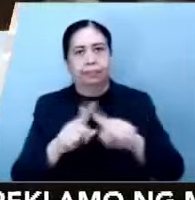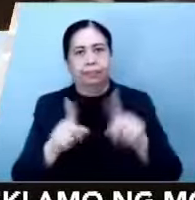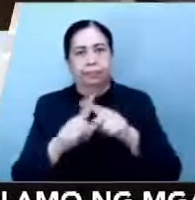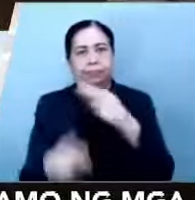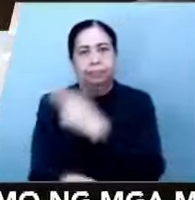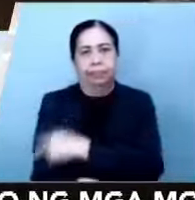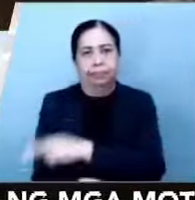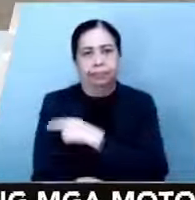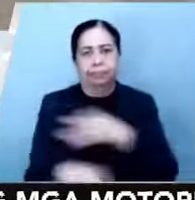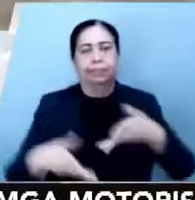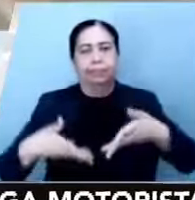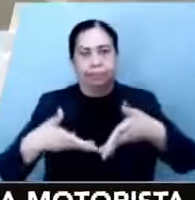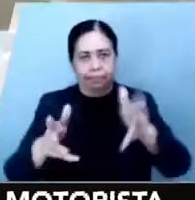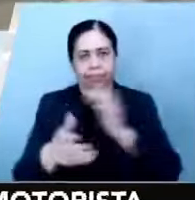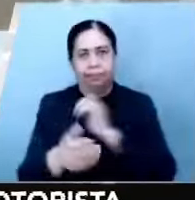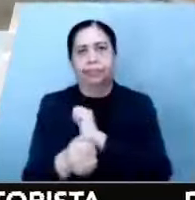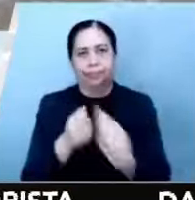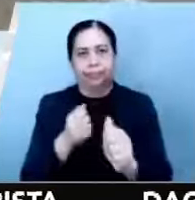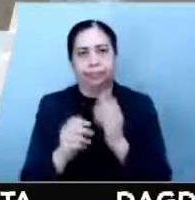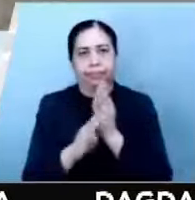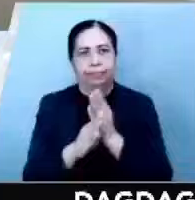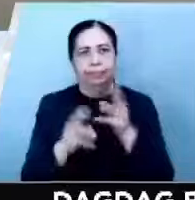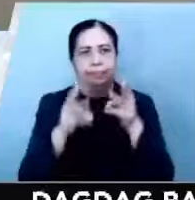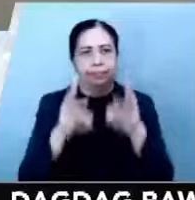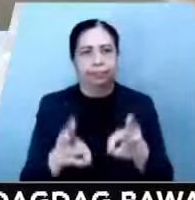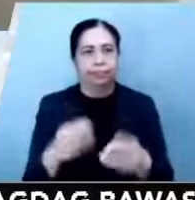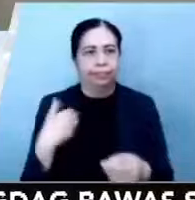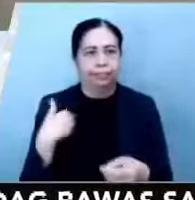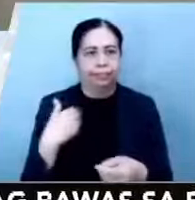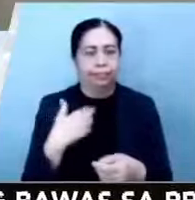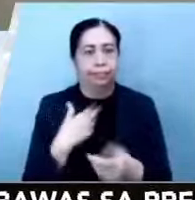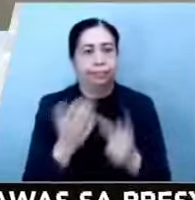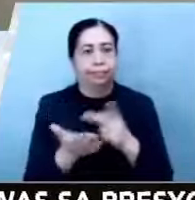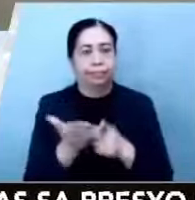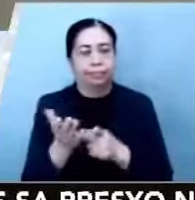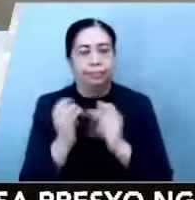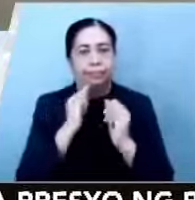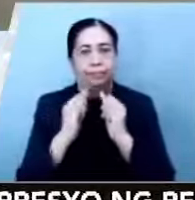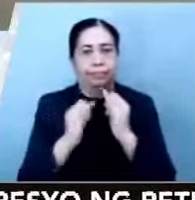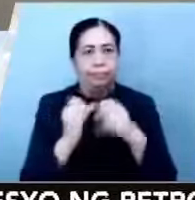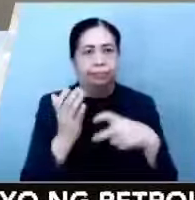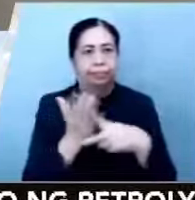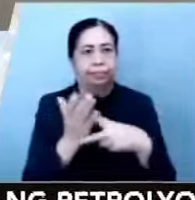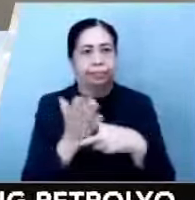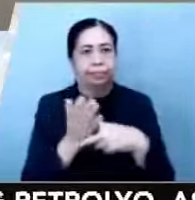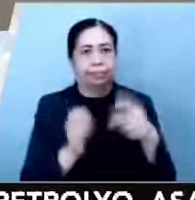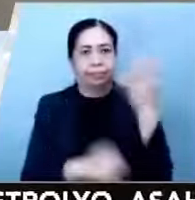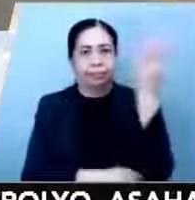na dumaan sa busway. Narito naman ang bahagi ng panayam sa natikita na driver ng ambulansya.